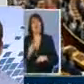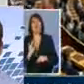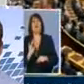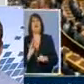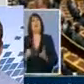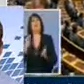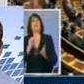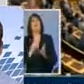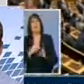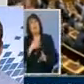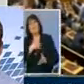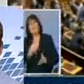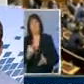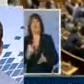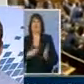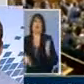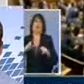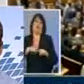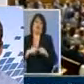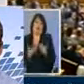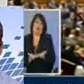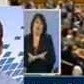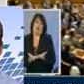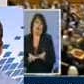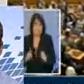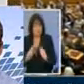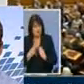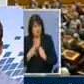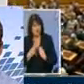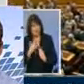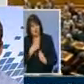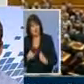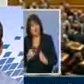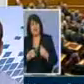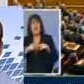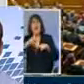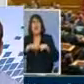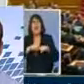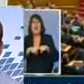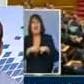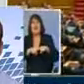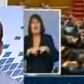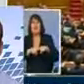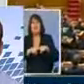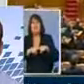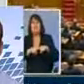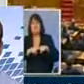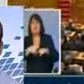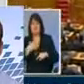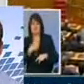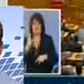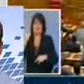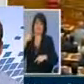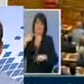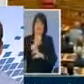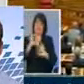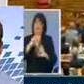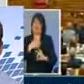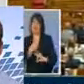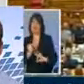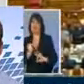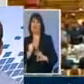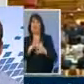καθυστερήσεων. Μάλιστα. Στο χαράτσι ισχύει η οριζόντια μείωση κατά 15% φέτος. Η εισπράξη θα γίνει όπως και πέρσι σε 5